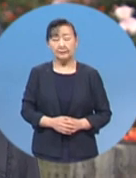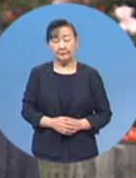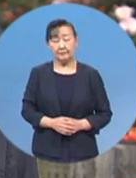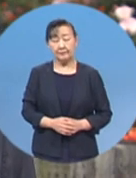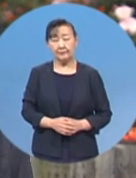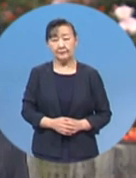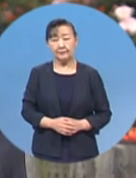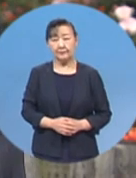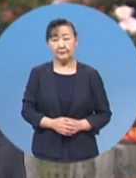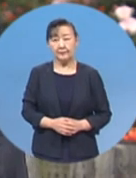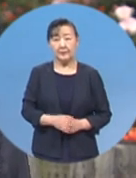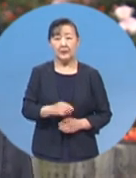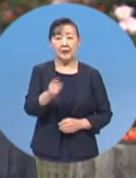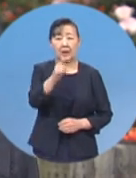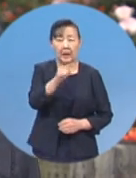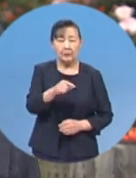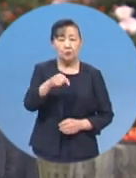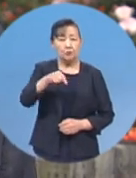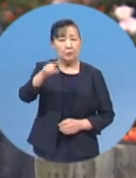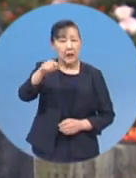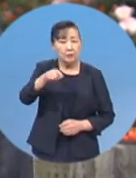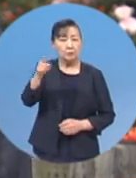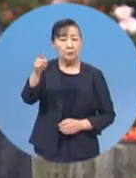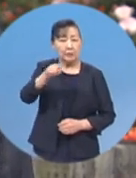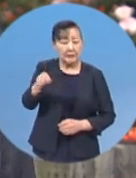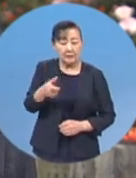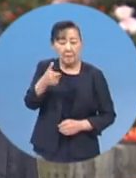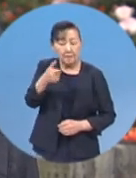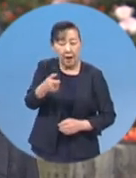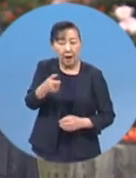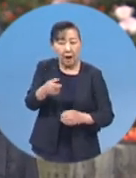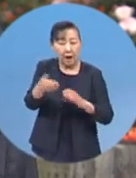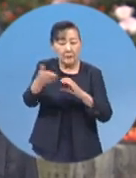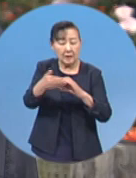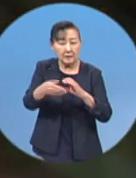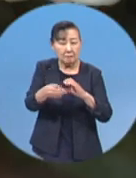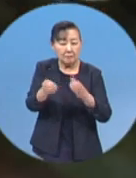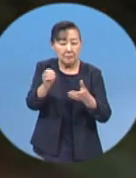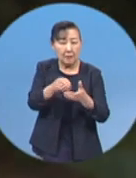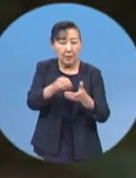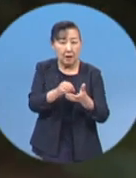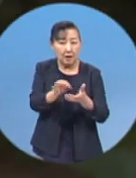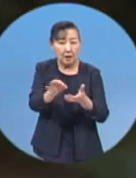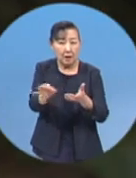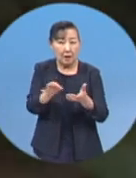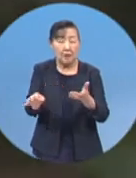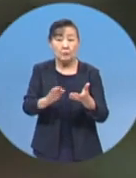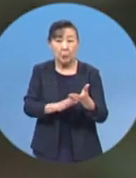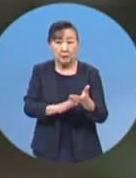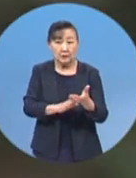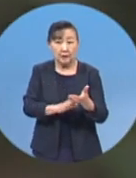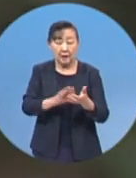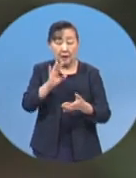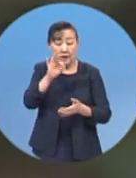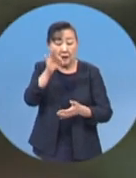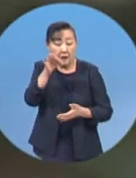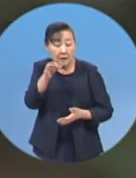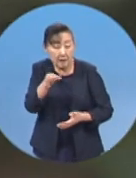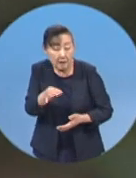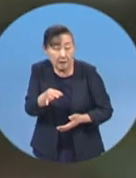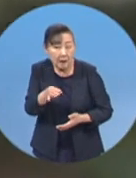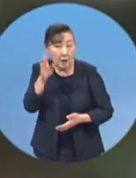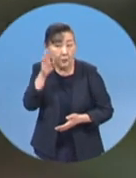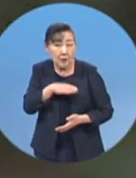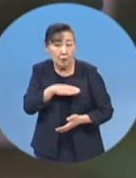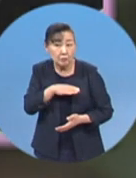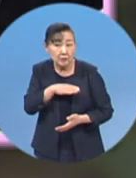はですね、 SNS に写真を上げていただけますように、バラがこう覗き込みやすくな